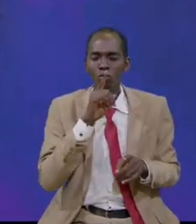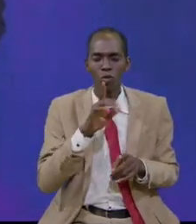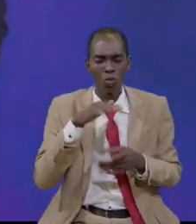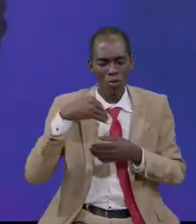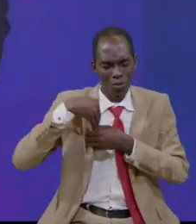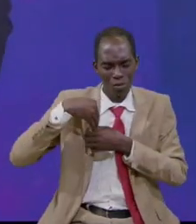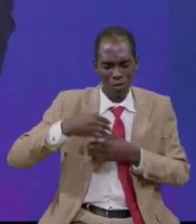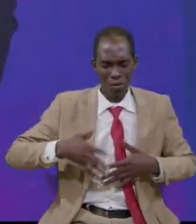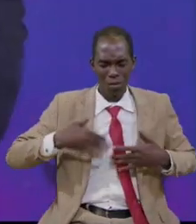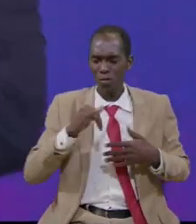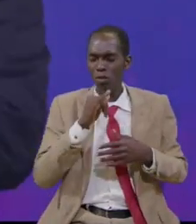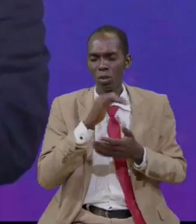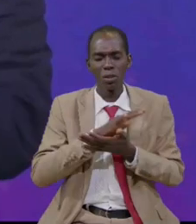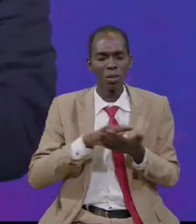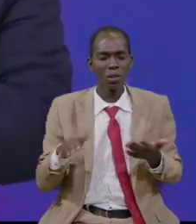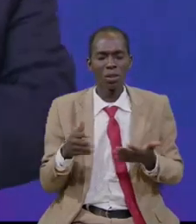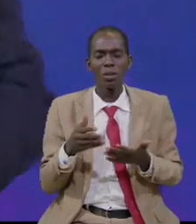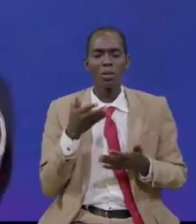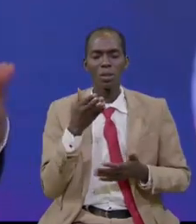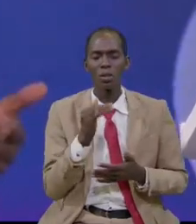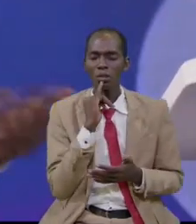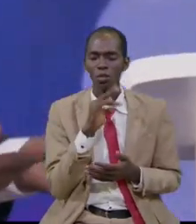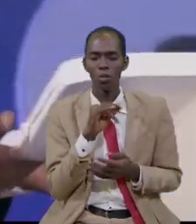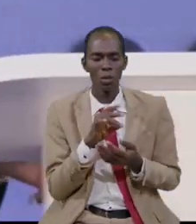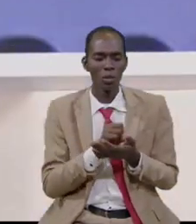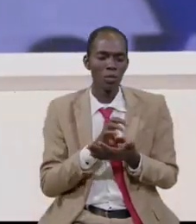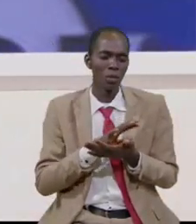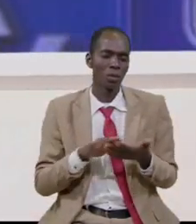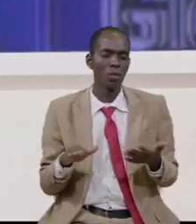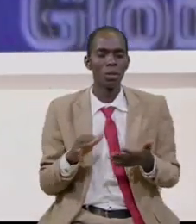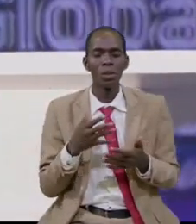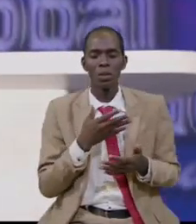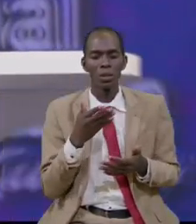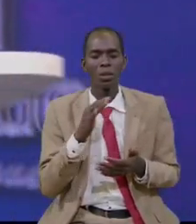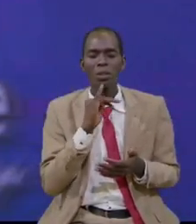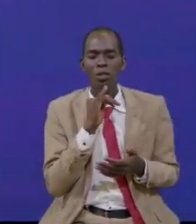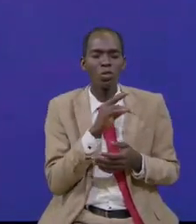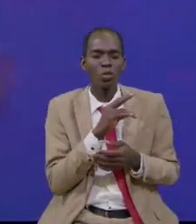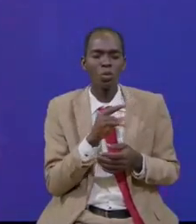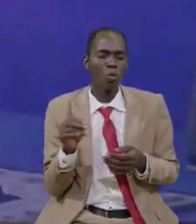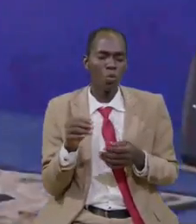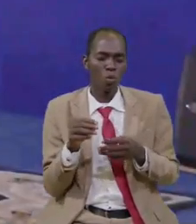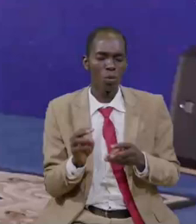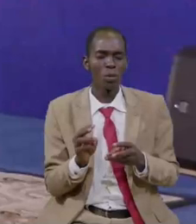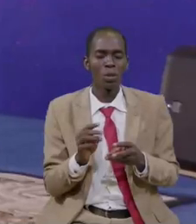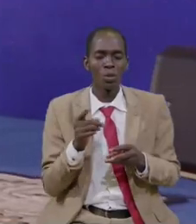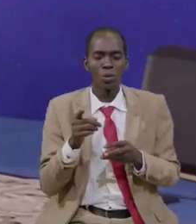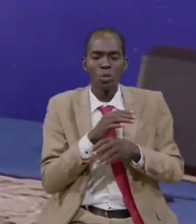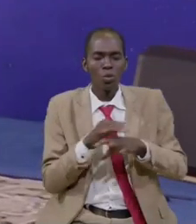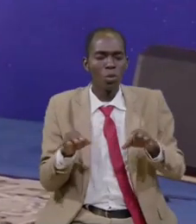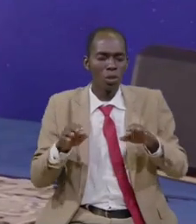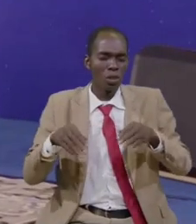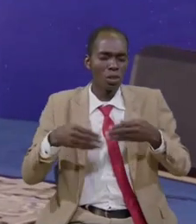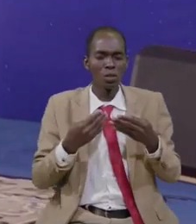sanctification. Il n'y a pas de sainteté sans laquelle personne ne verra le Seigneur. Savez-vous pourquoi? Parce qu'ils ne prêtent pas